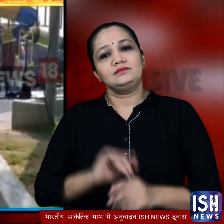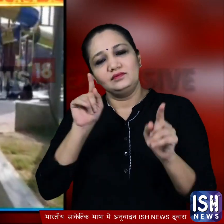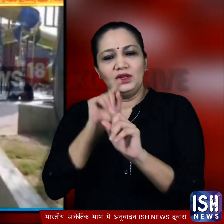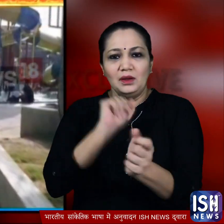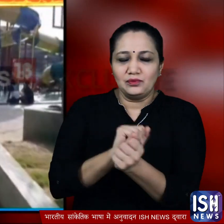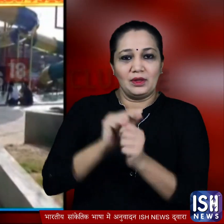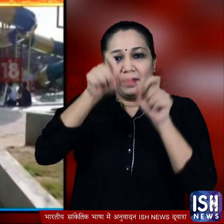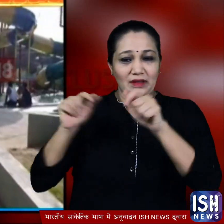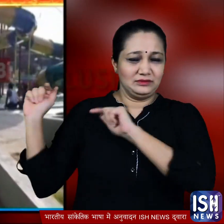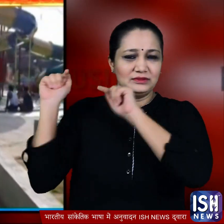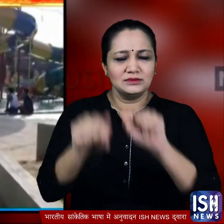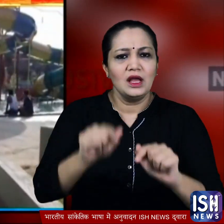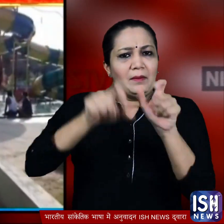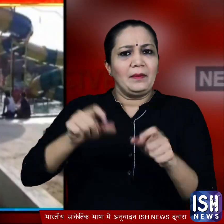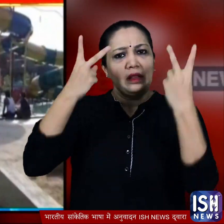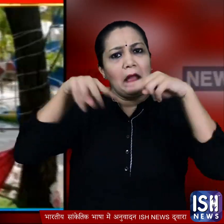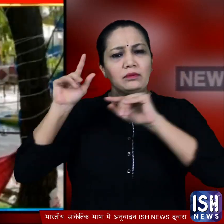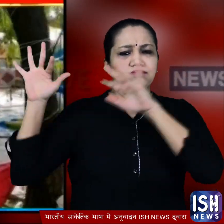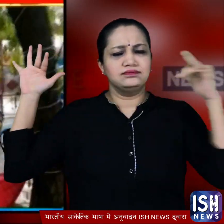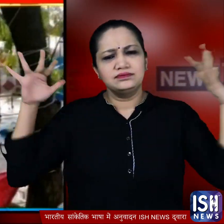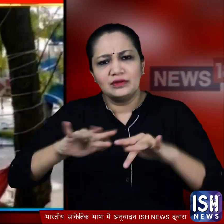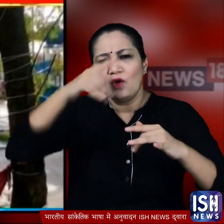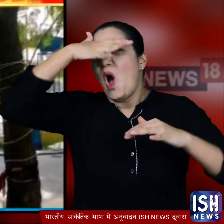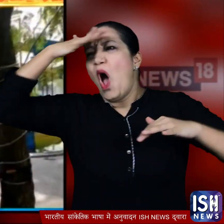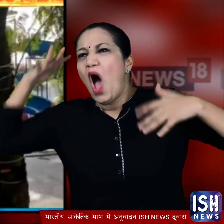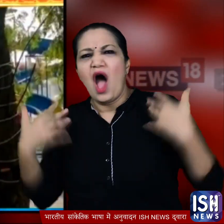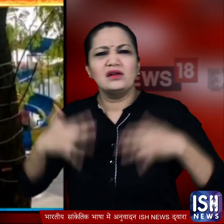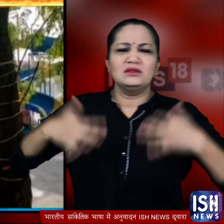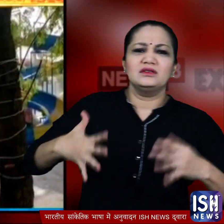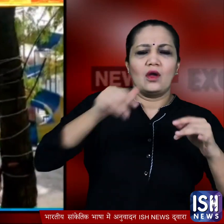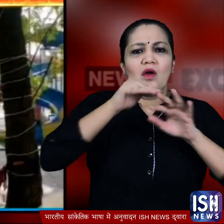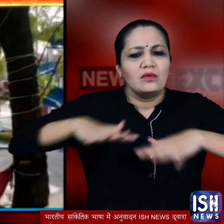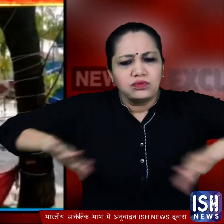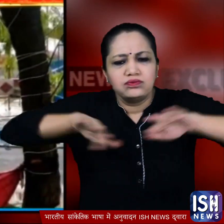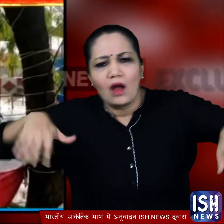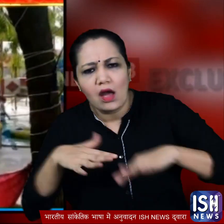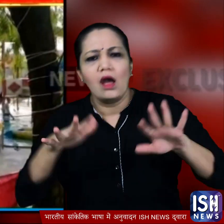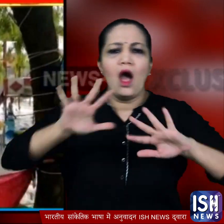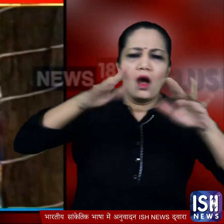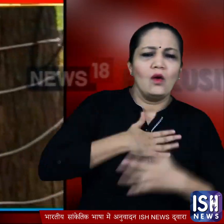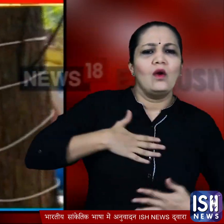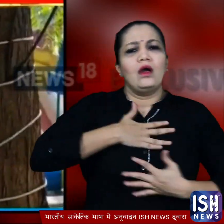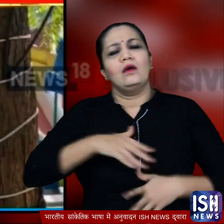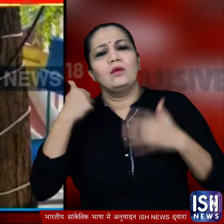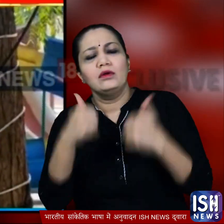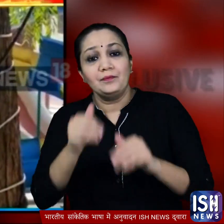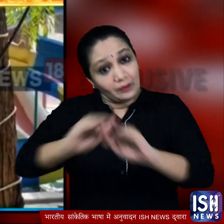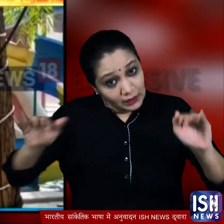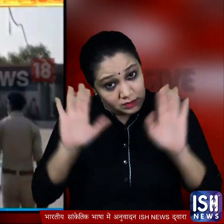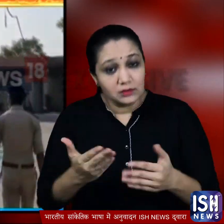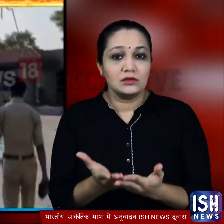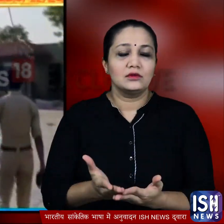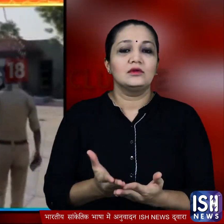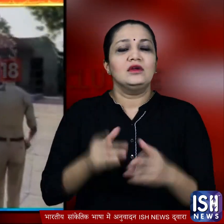पुलिस वाले वहां पहुंचे तो वहां अच्छी खासी तादाद में लोग गर्मी से छुटकारा पाने के लिए ठंडे पानी में डुबकियां लगा रहे थे। इन लोगों में बच्चे भी शामिल